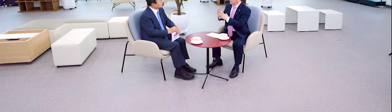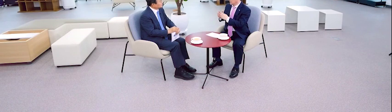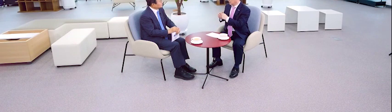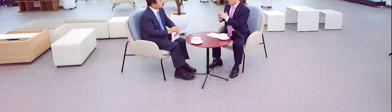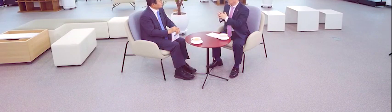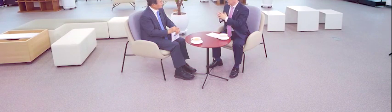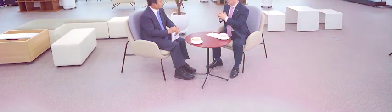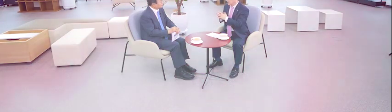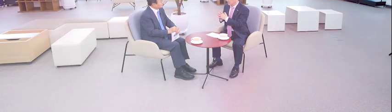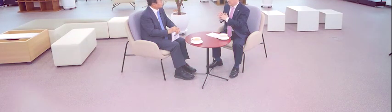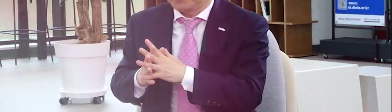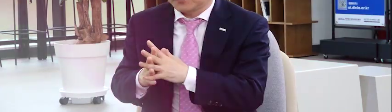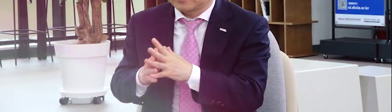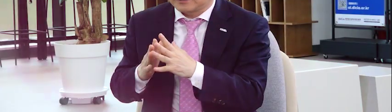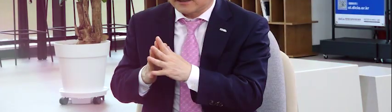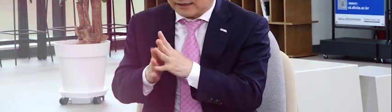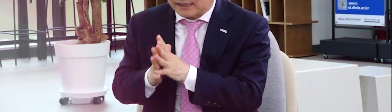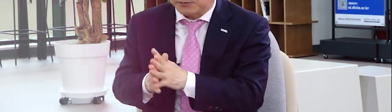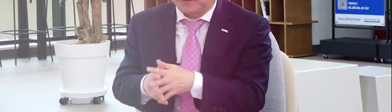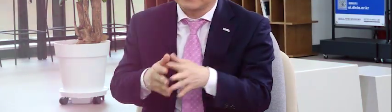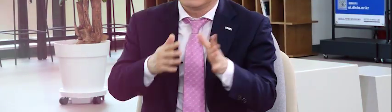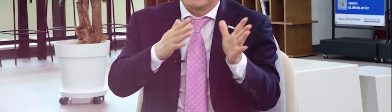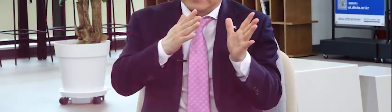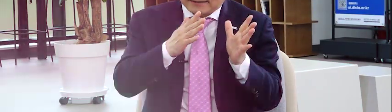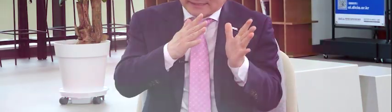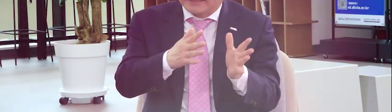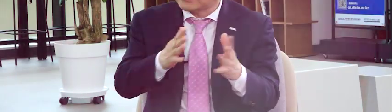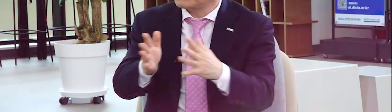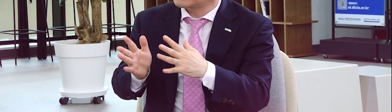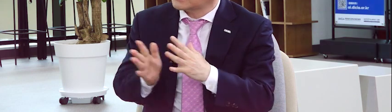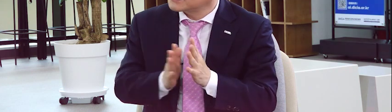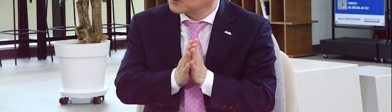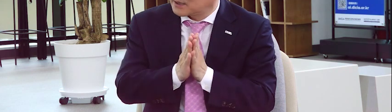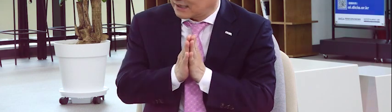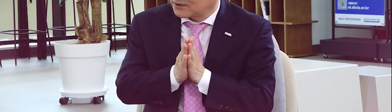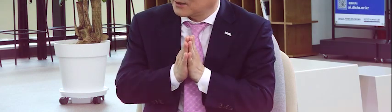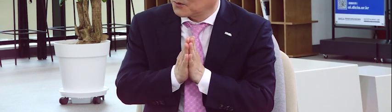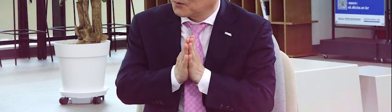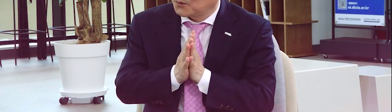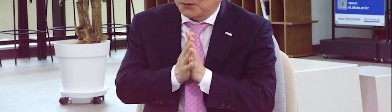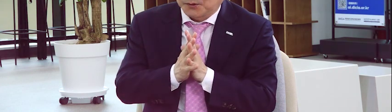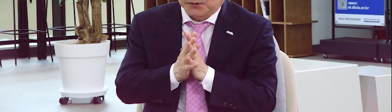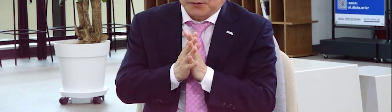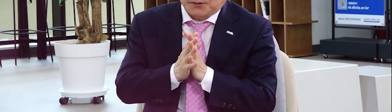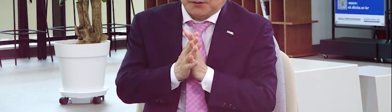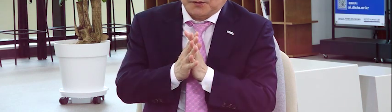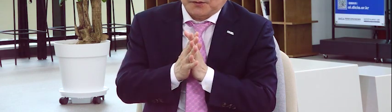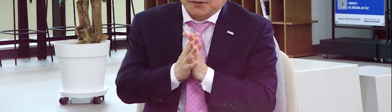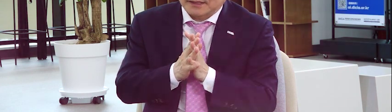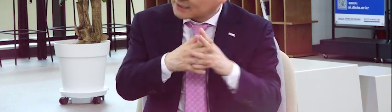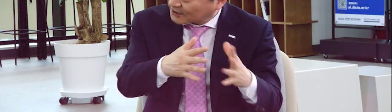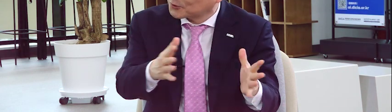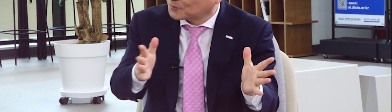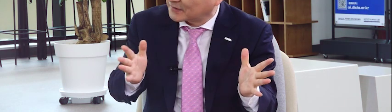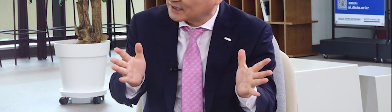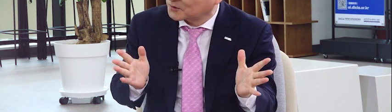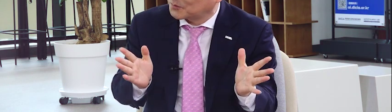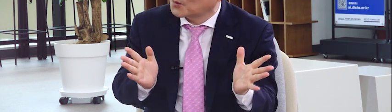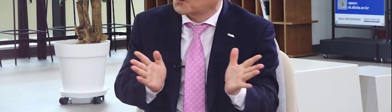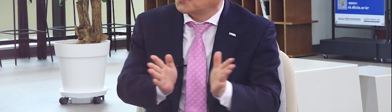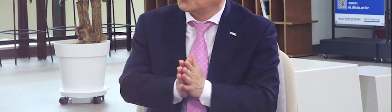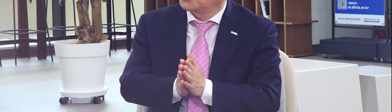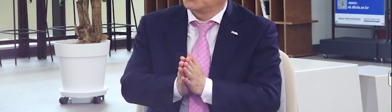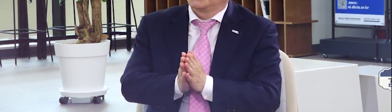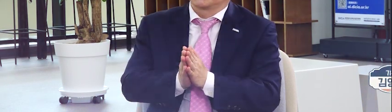좋은 스토리가 나오자 있겠냐 그러다 그렇게 하다 보면 세상의 삶에 대해 관심을 많이 가져야 되고 5 책도 좀 많이